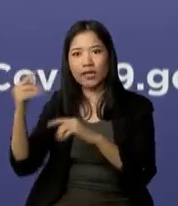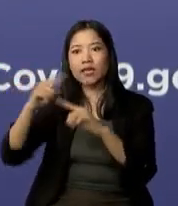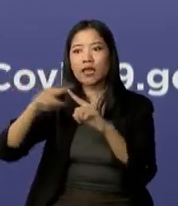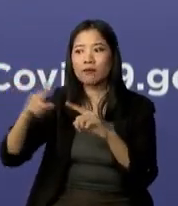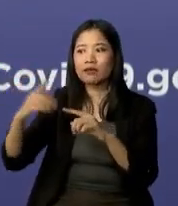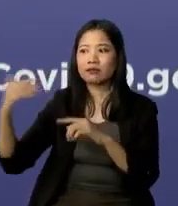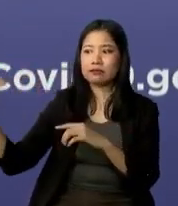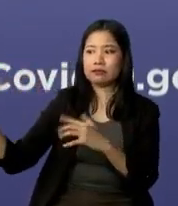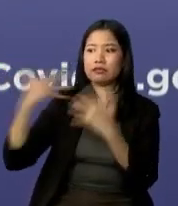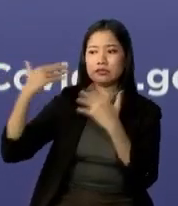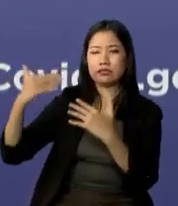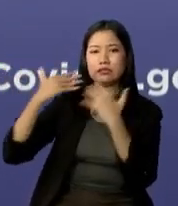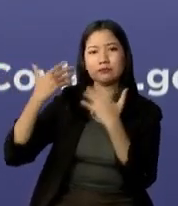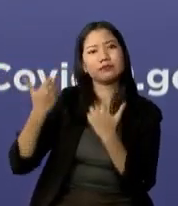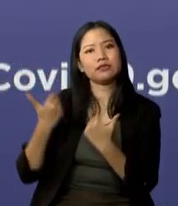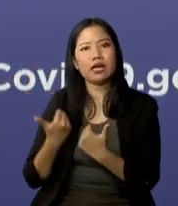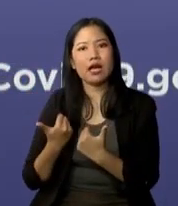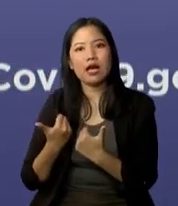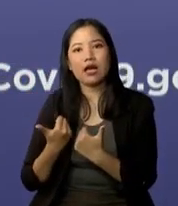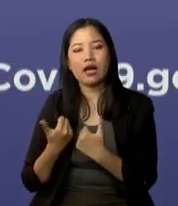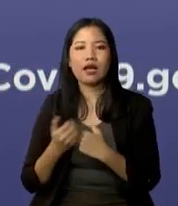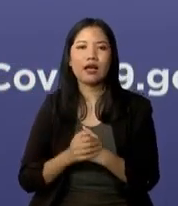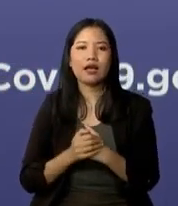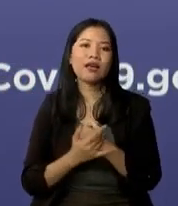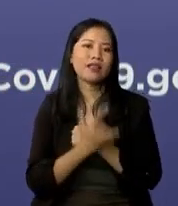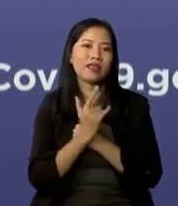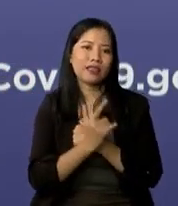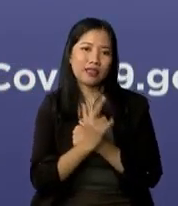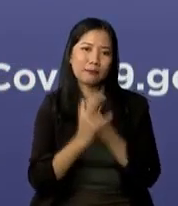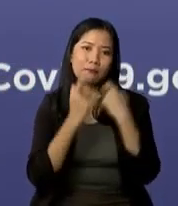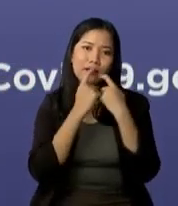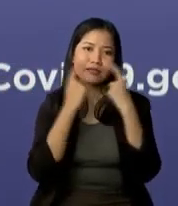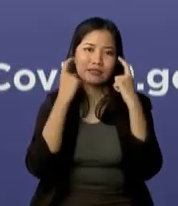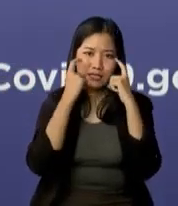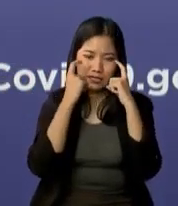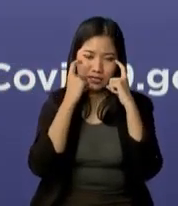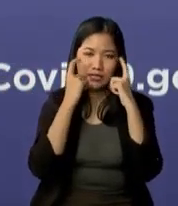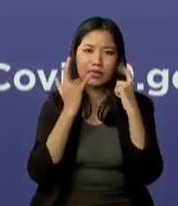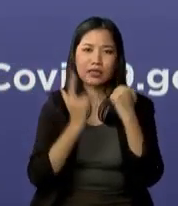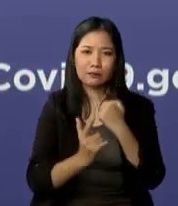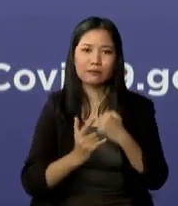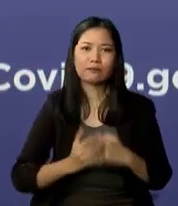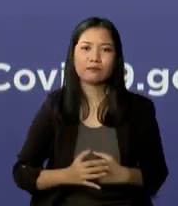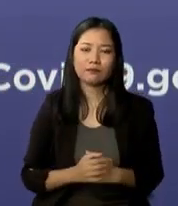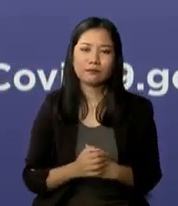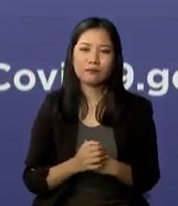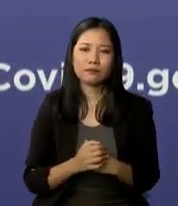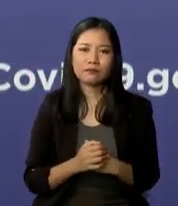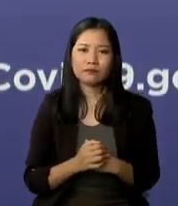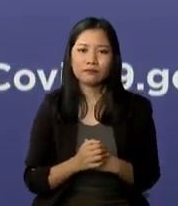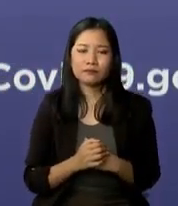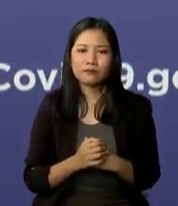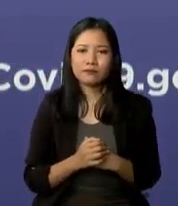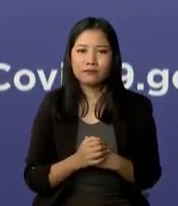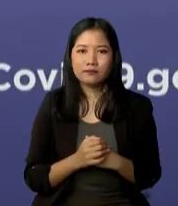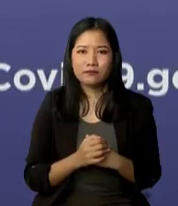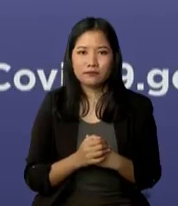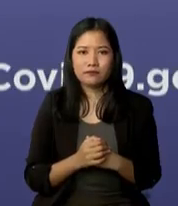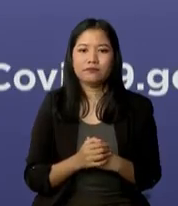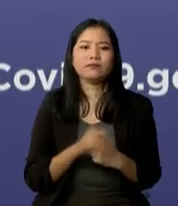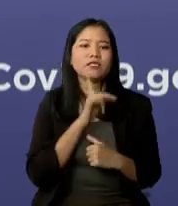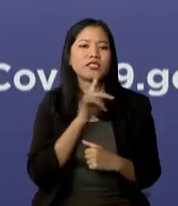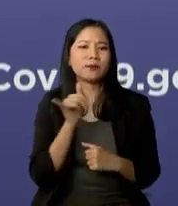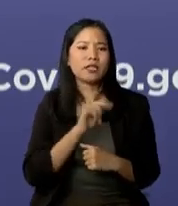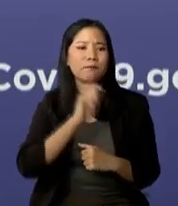dari samping. Oleh karena itu, tetap gunakan masker sebagai pengaman. Ibaratnya adalah menggunakan